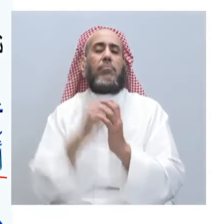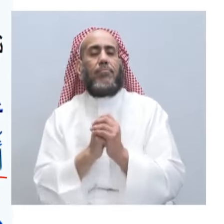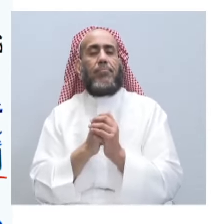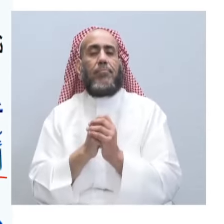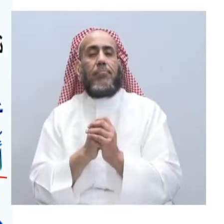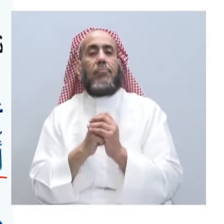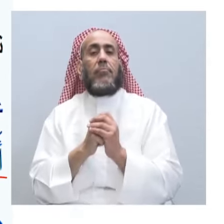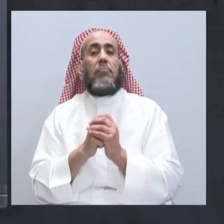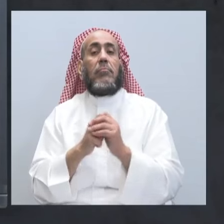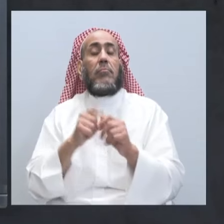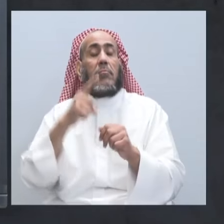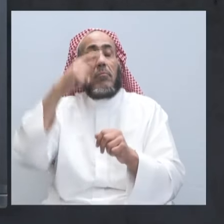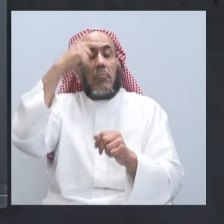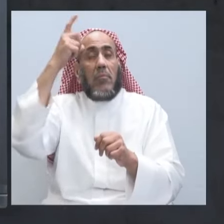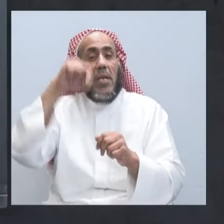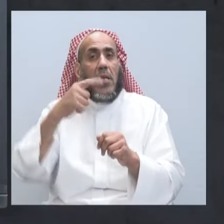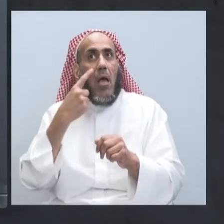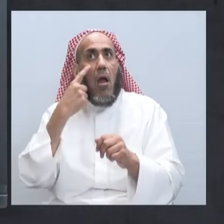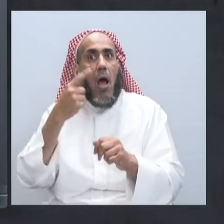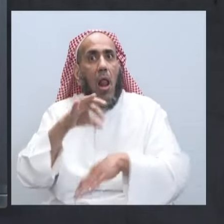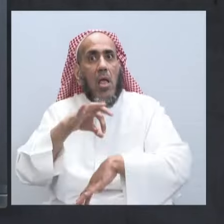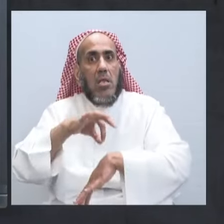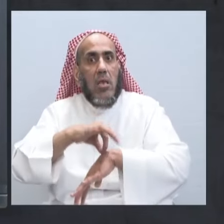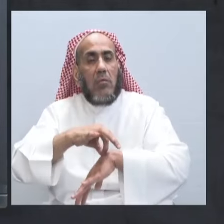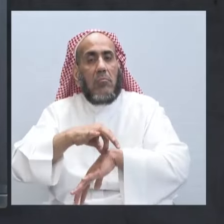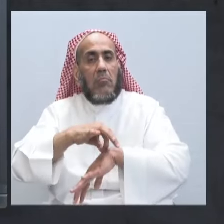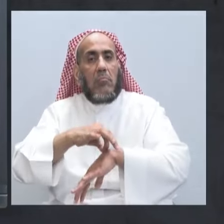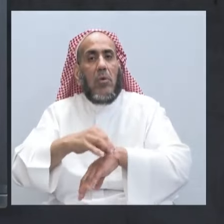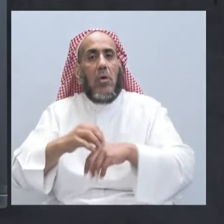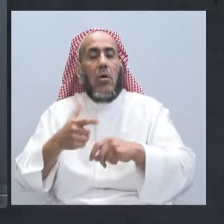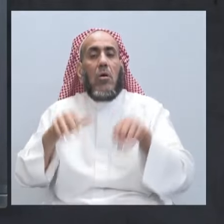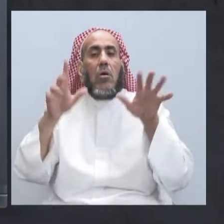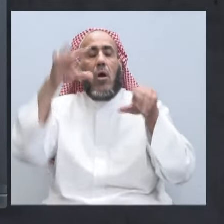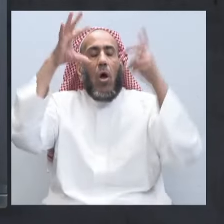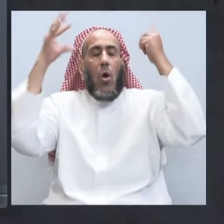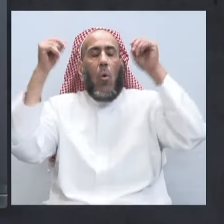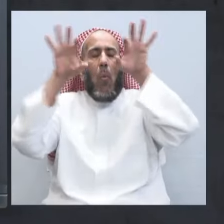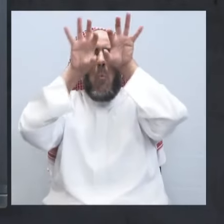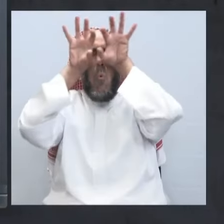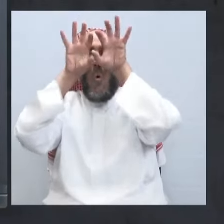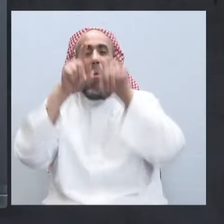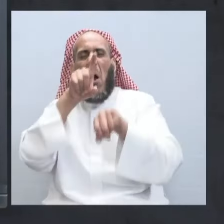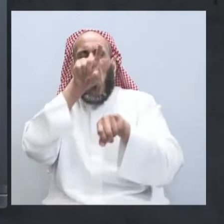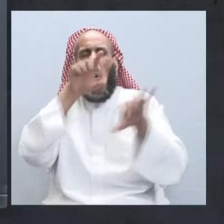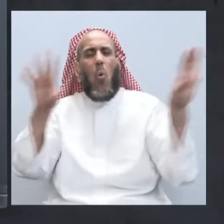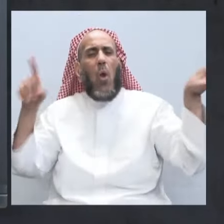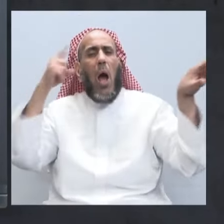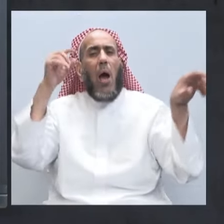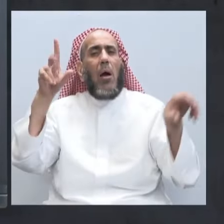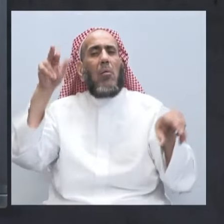غيرك اذا راى الانسان بومه ا غراب